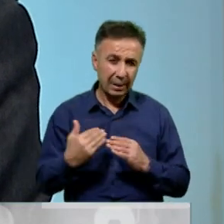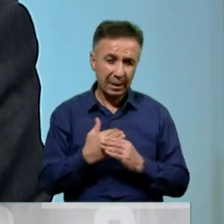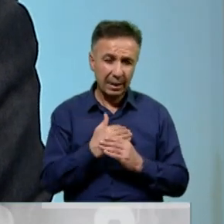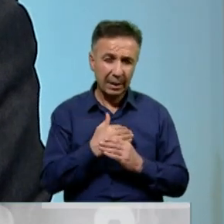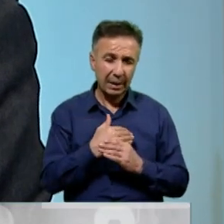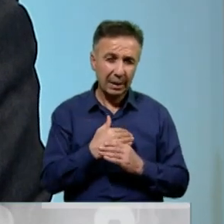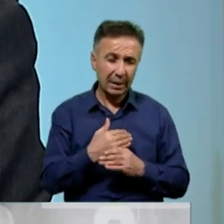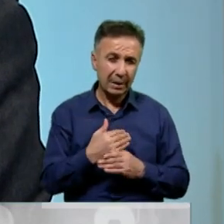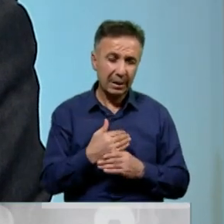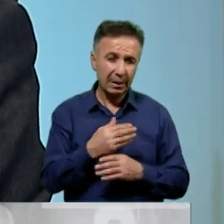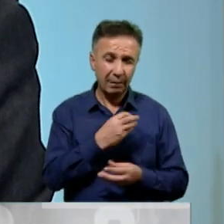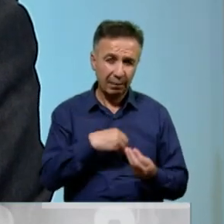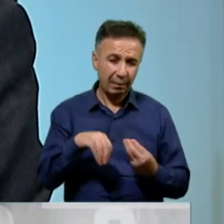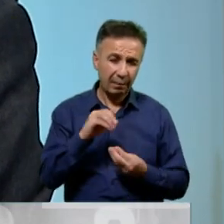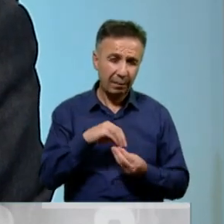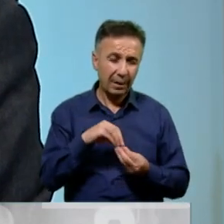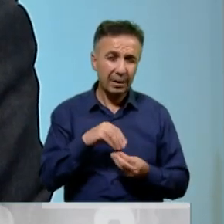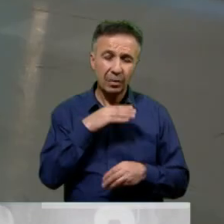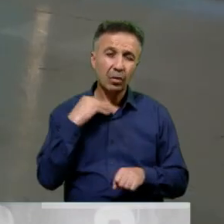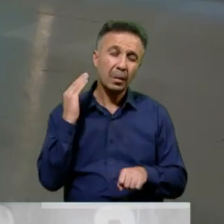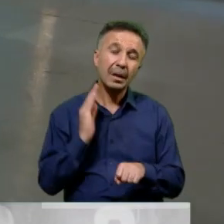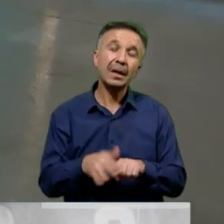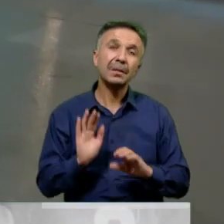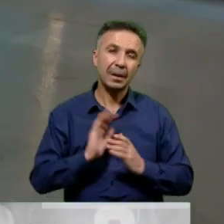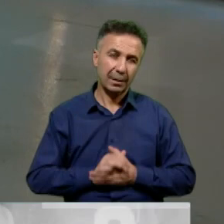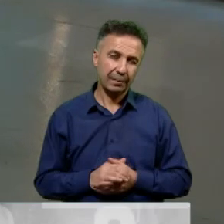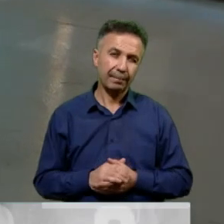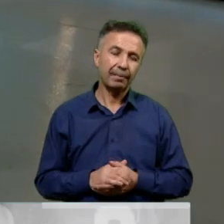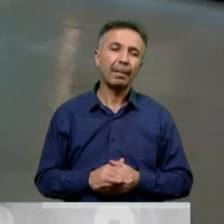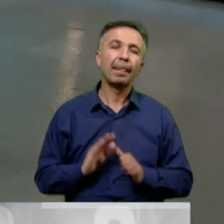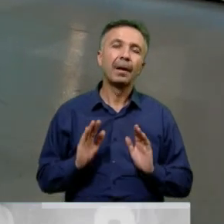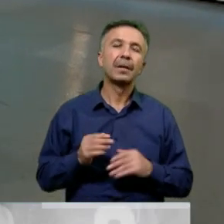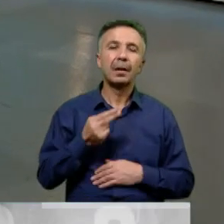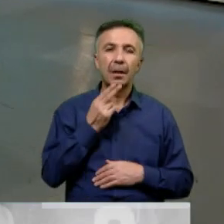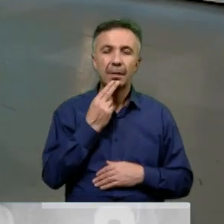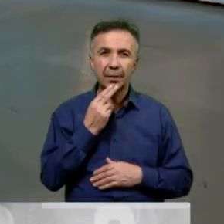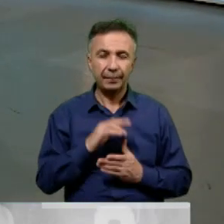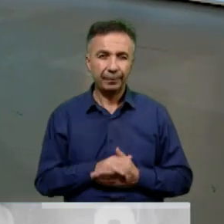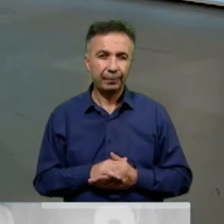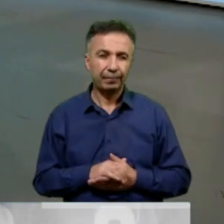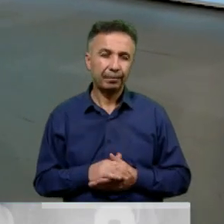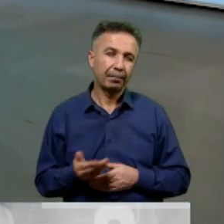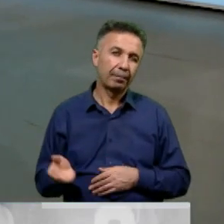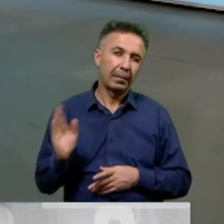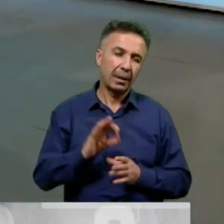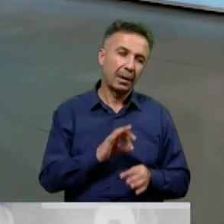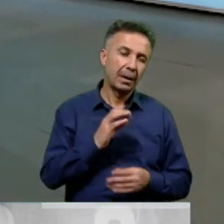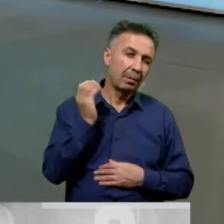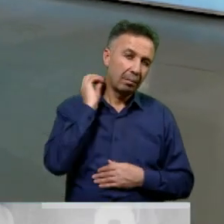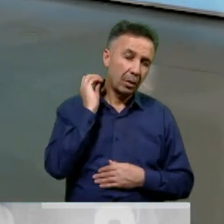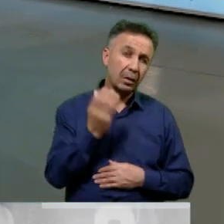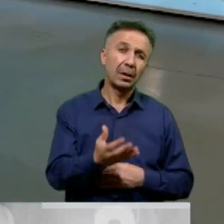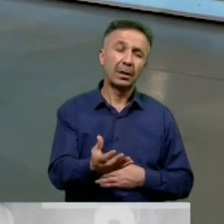kredi çekerek, faize düşerek kurban kesmeyiniz. Nokta. Ancak hanımefendi başkasından borç